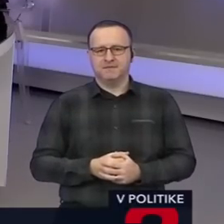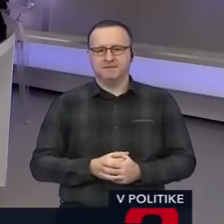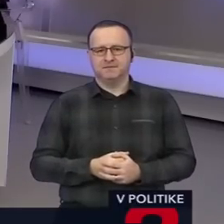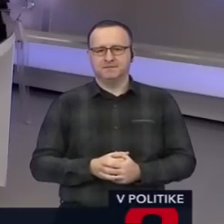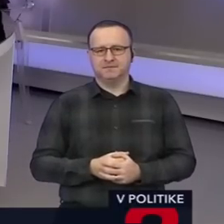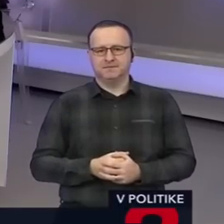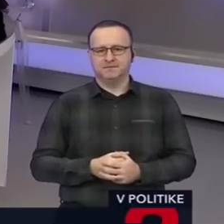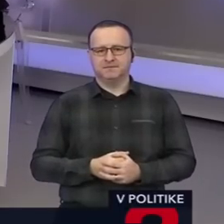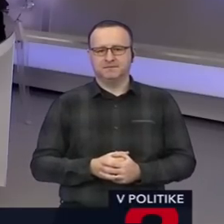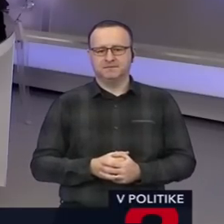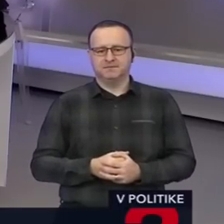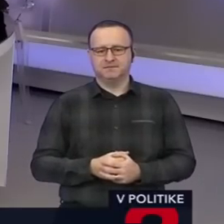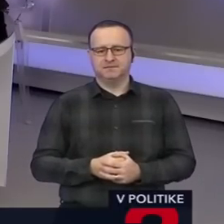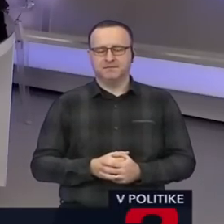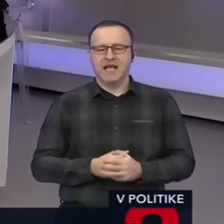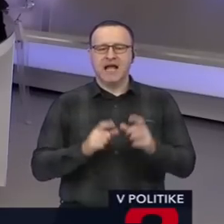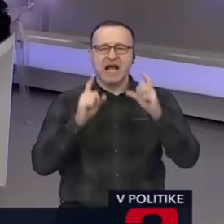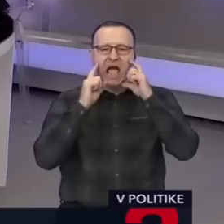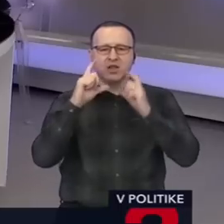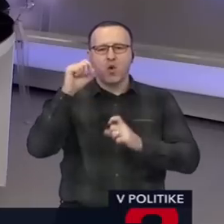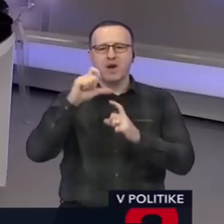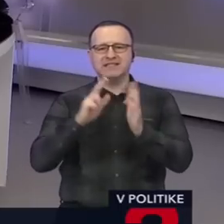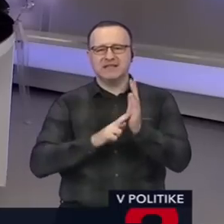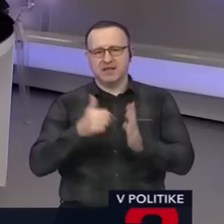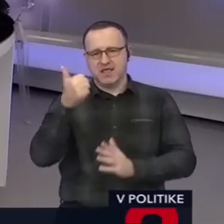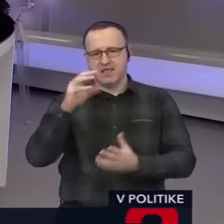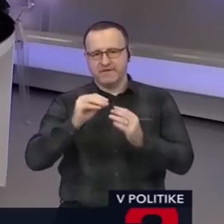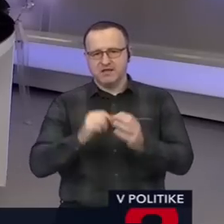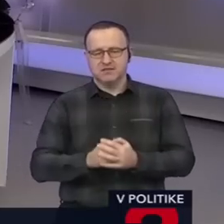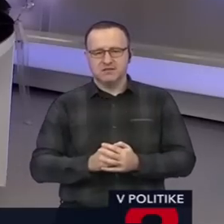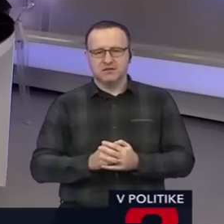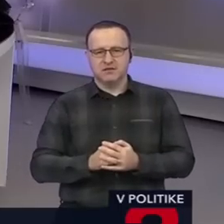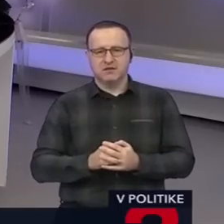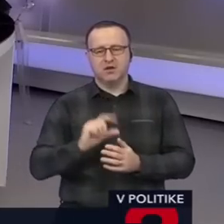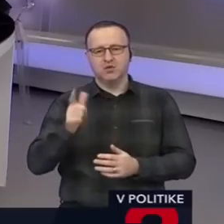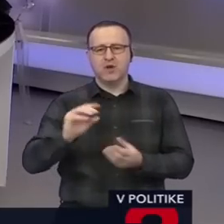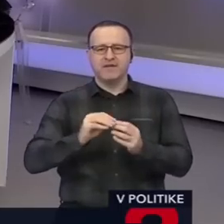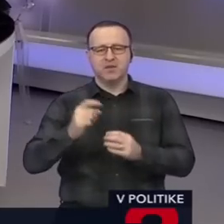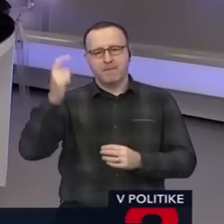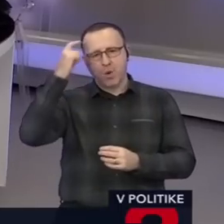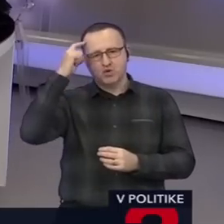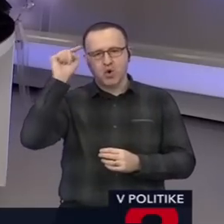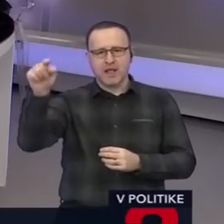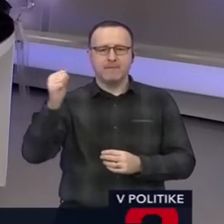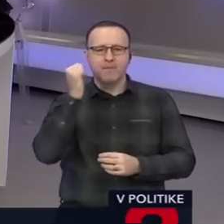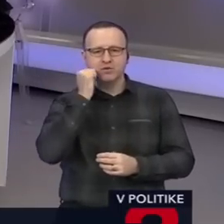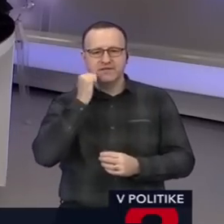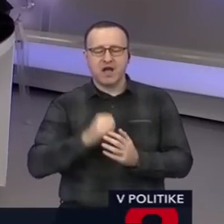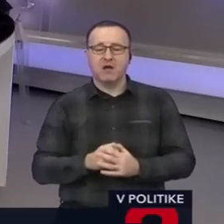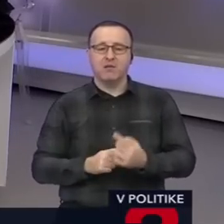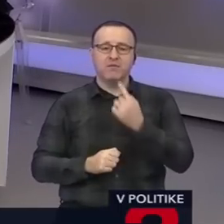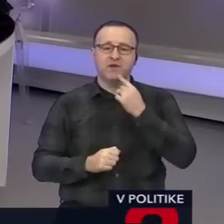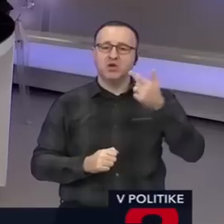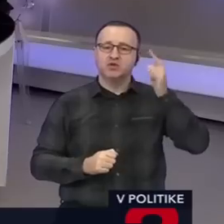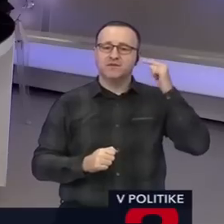Ruskom, že charta OSN je jedna vec. Druhá vec je nejaký mozog v Kremli, ktorý si povie, že Slovensko